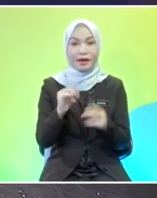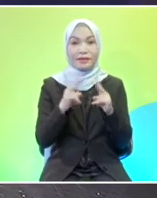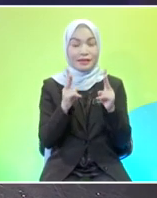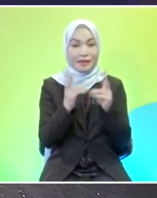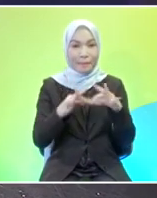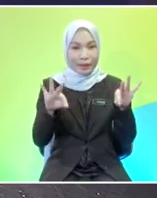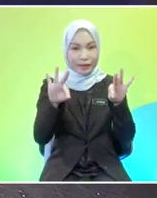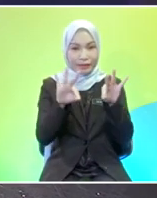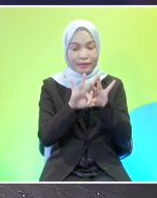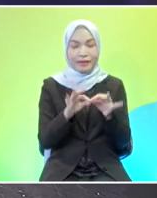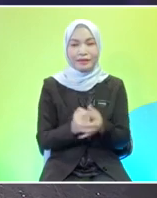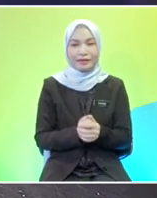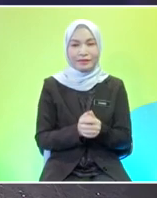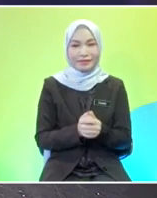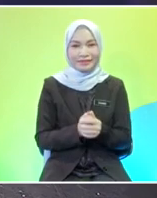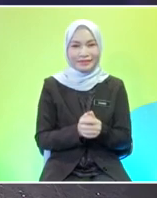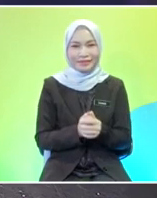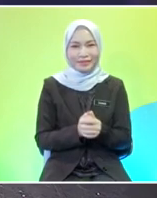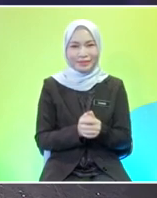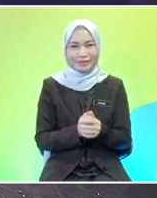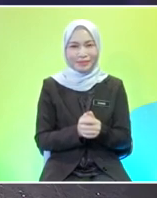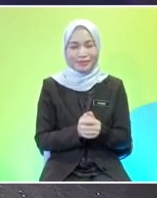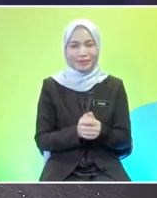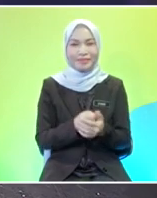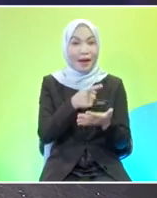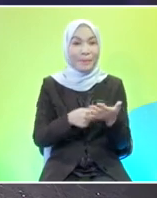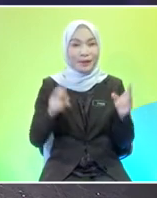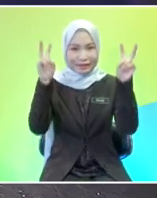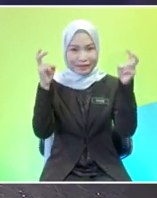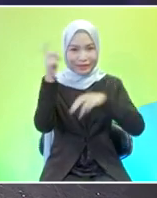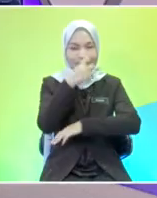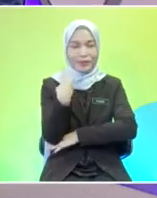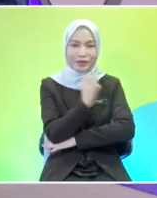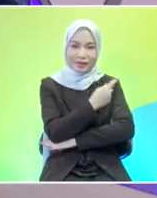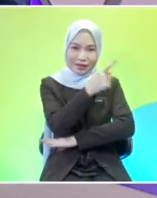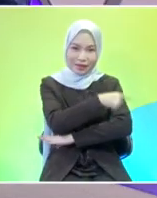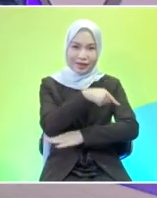tadi sambutan itu ada kaitan dengan Apa itu nak baca hari ini